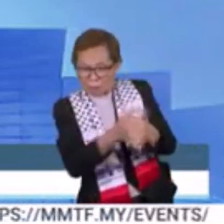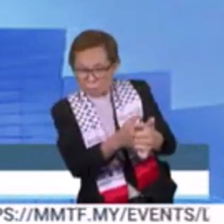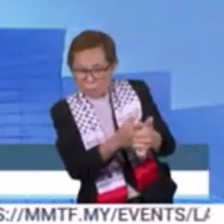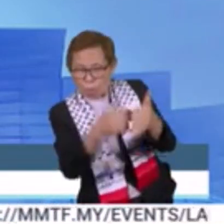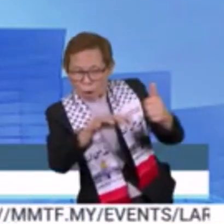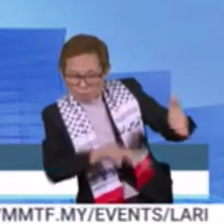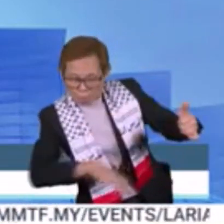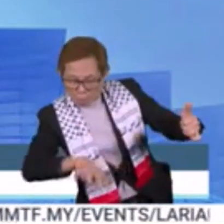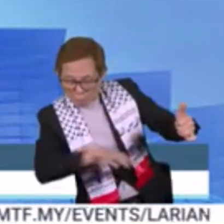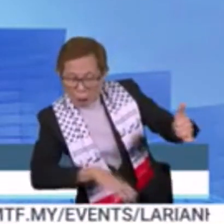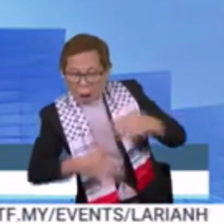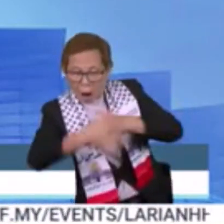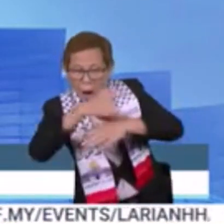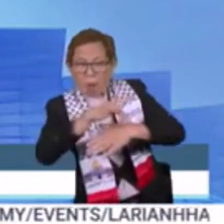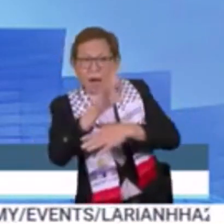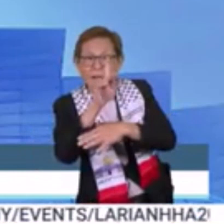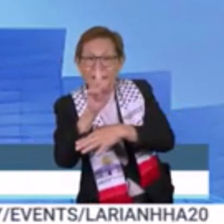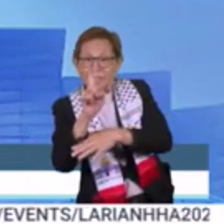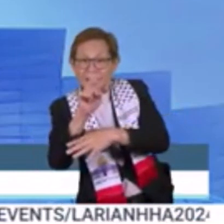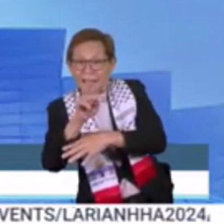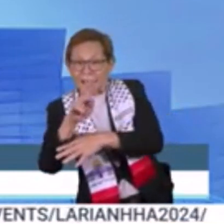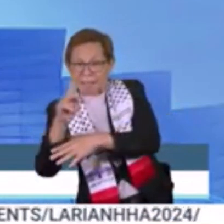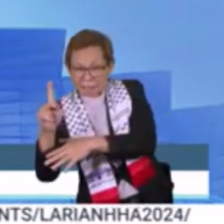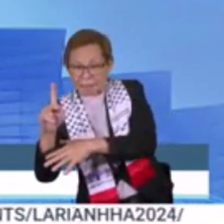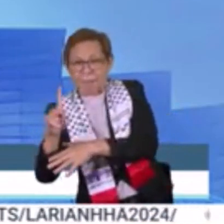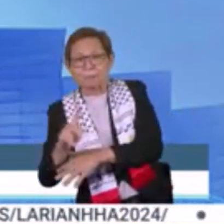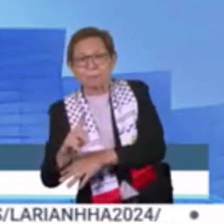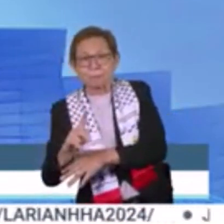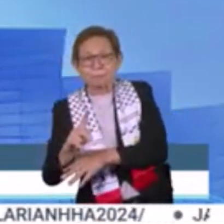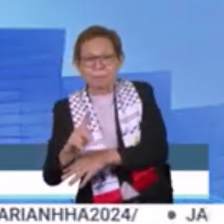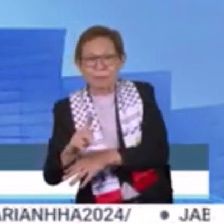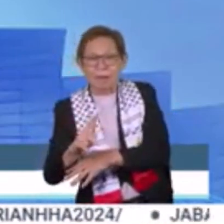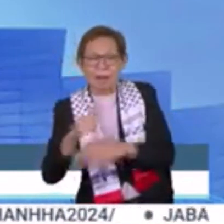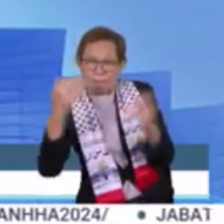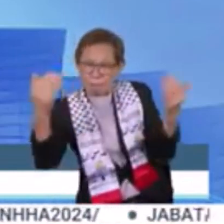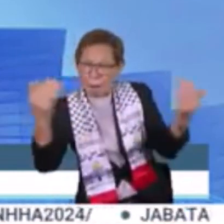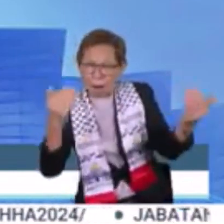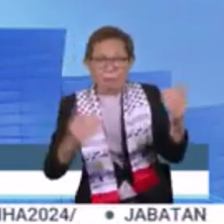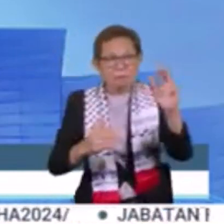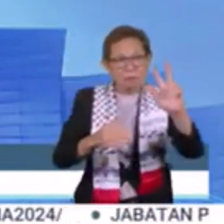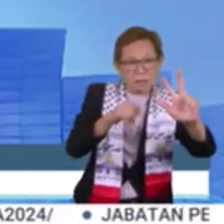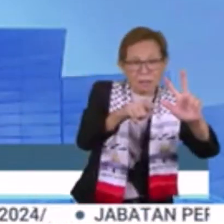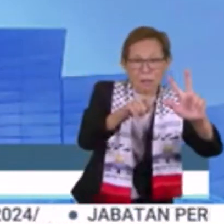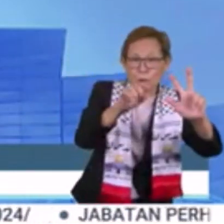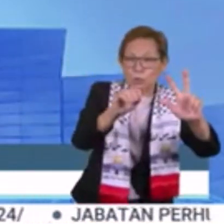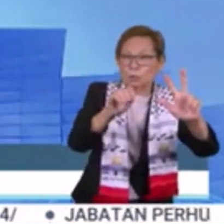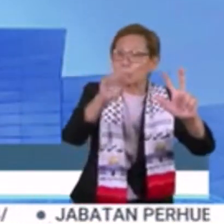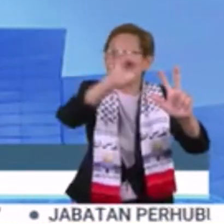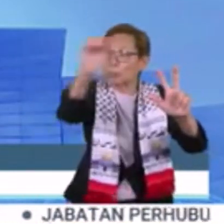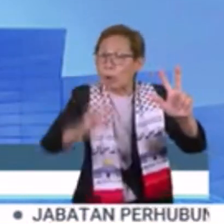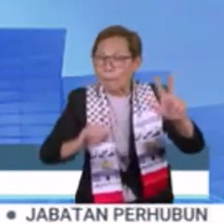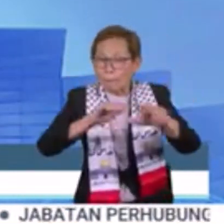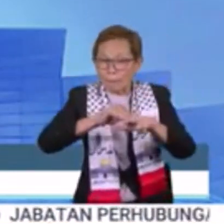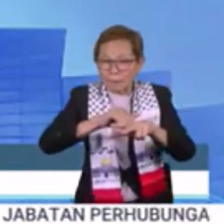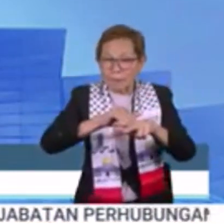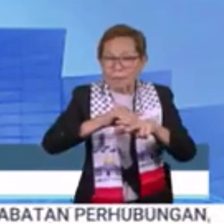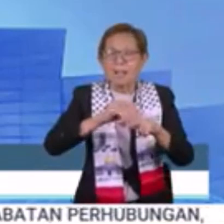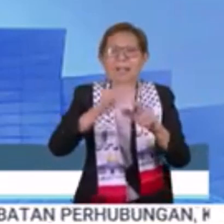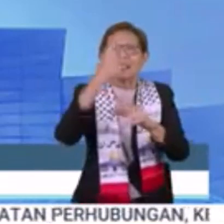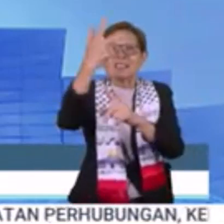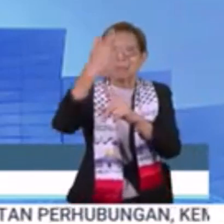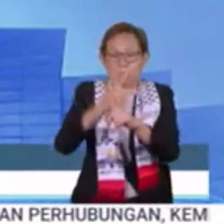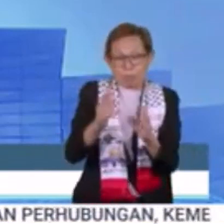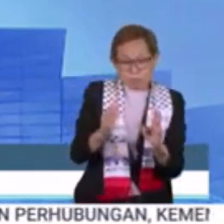Berdasarkan anggaran awal, keluaran dalam negeri kasar Kdnk berbanding 3.0% pada suku